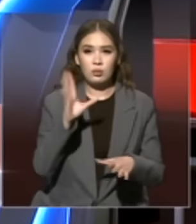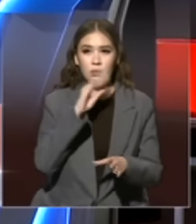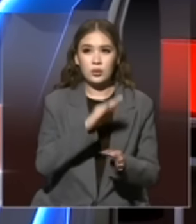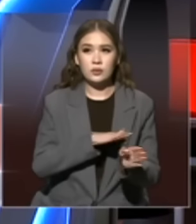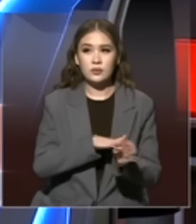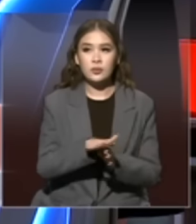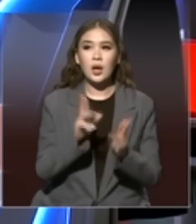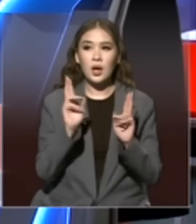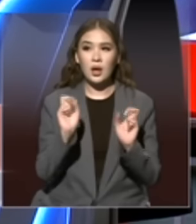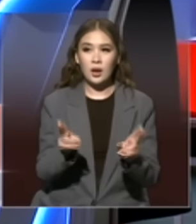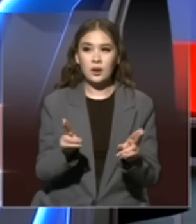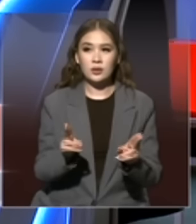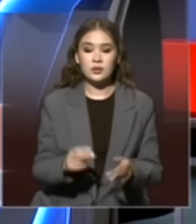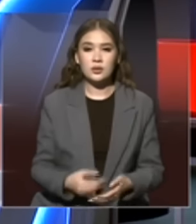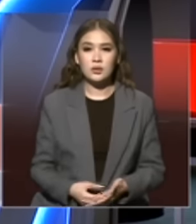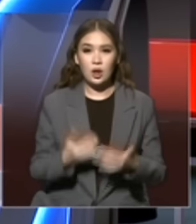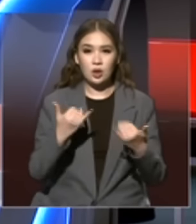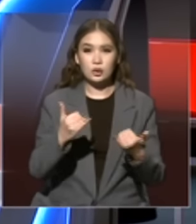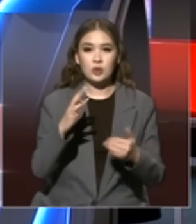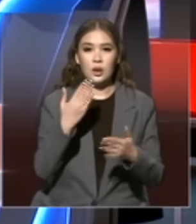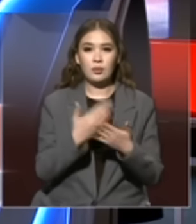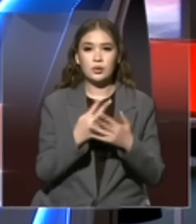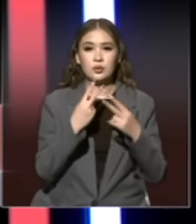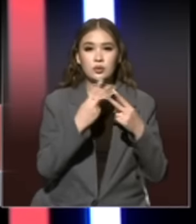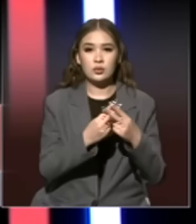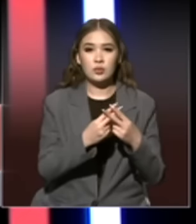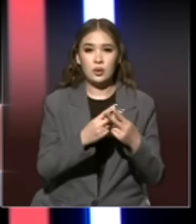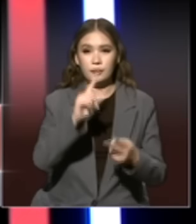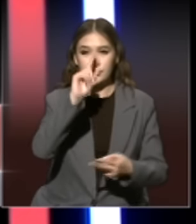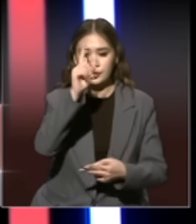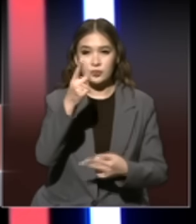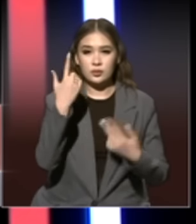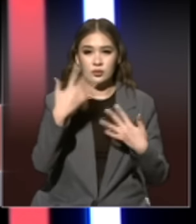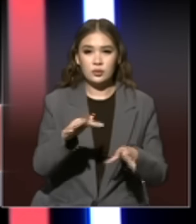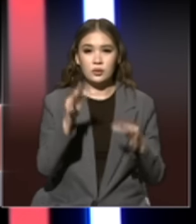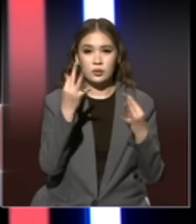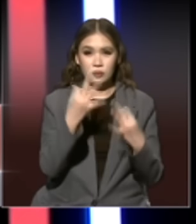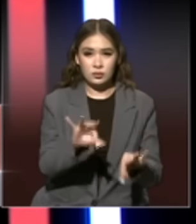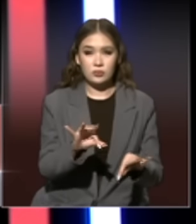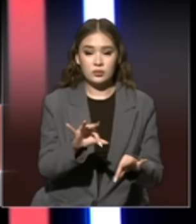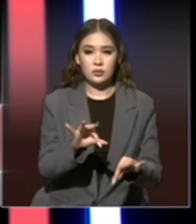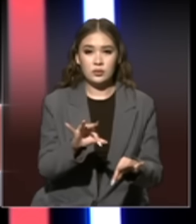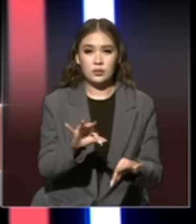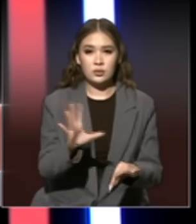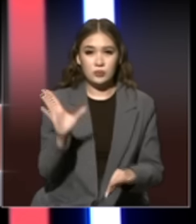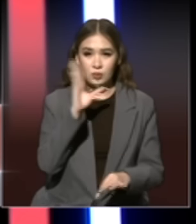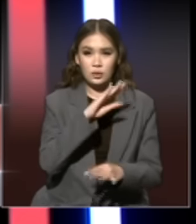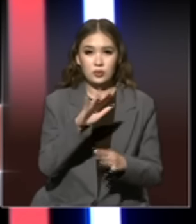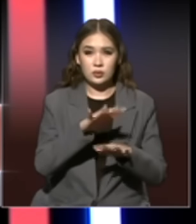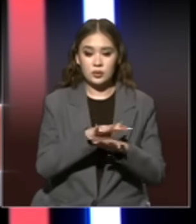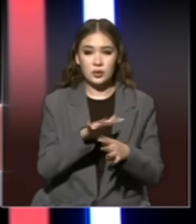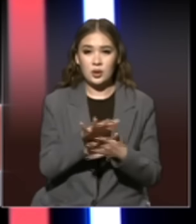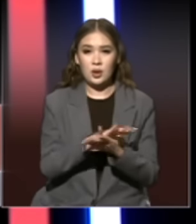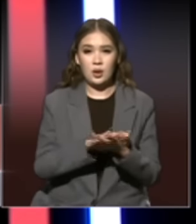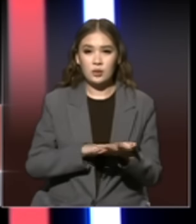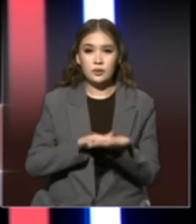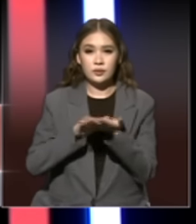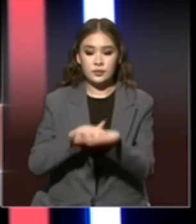Қазірдің өзінде. Онда қазірдің өзінде ертең түрмеге барып 1 жылдан кейін шартты түрде босатылуға арыз бере алады ғой. Құқылы ғой.